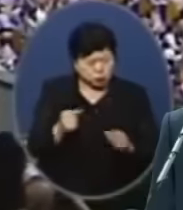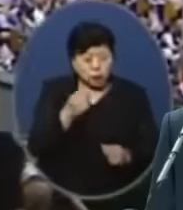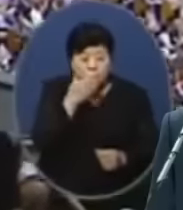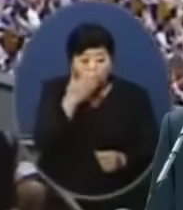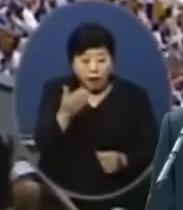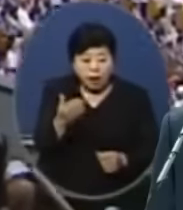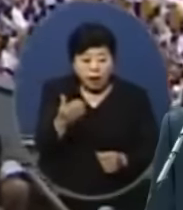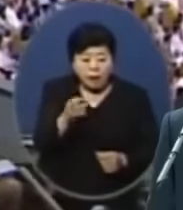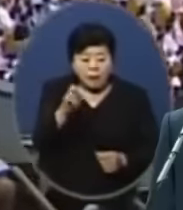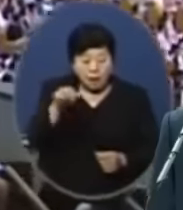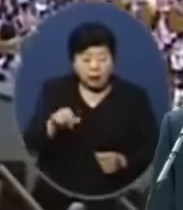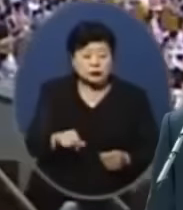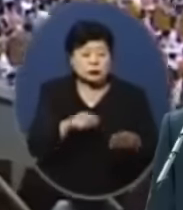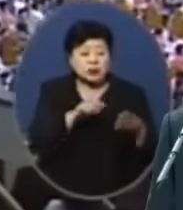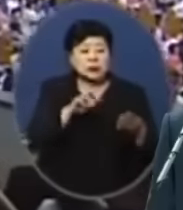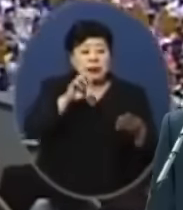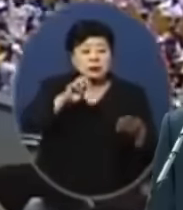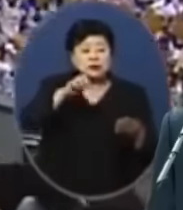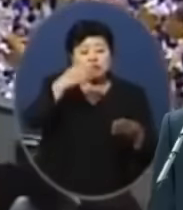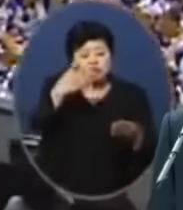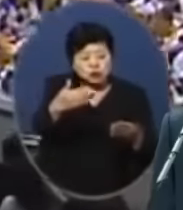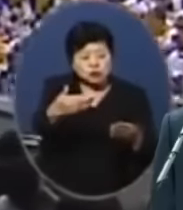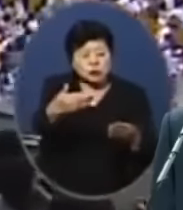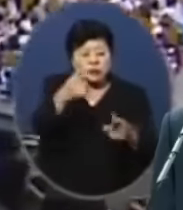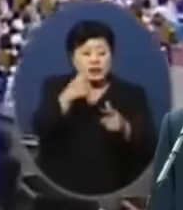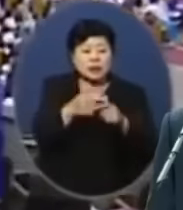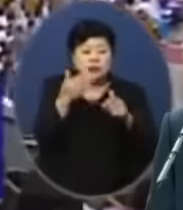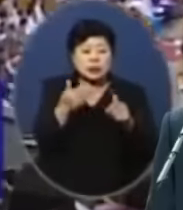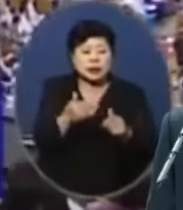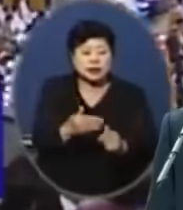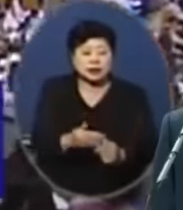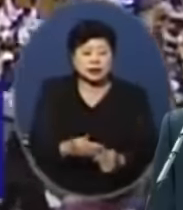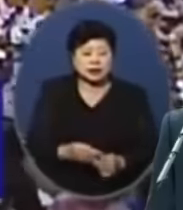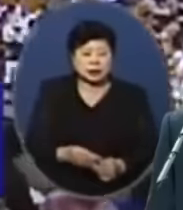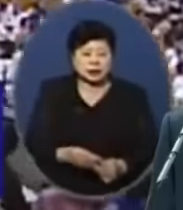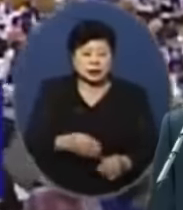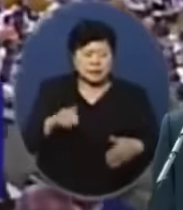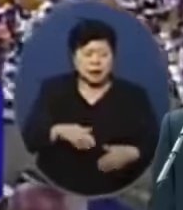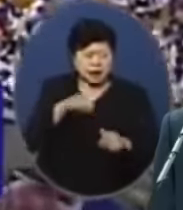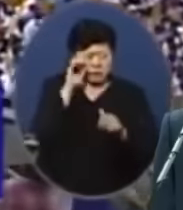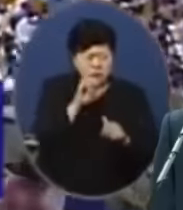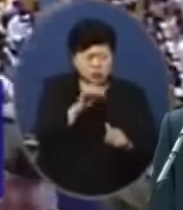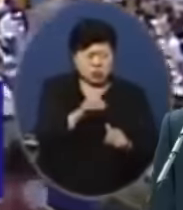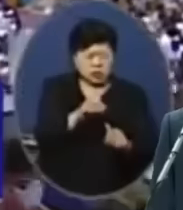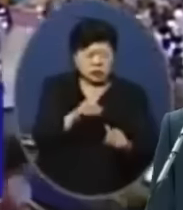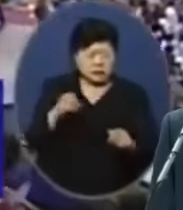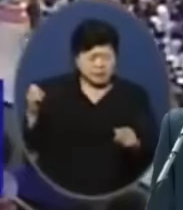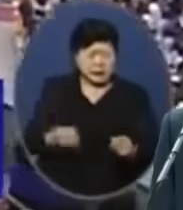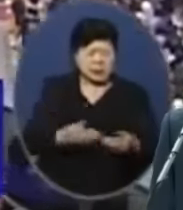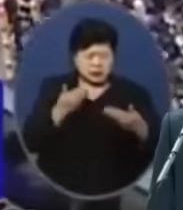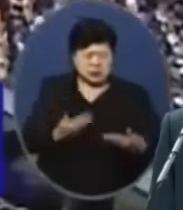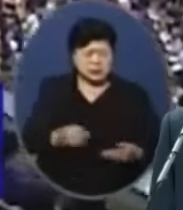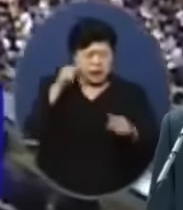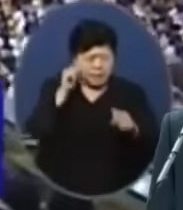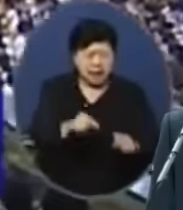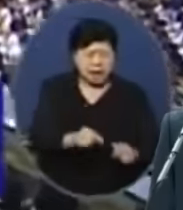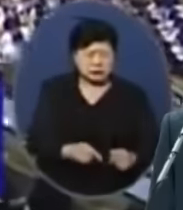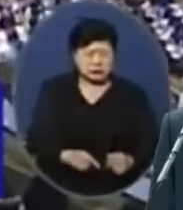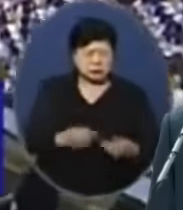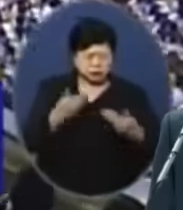것입니다. 마가복음 4장 39절로 41절에 보면 예수께서 깨어 바람을 꾸짖으시며 받아들여 이르시되 잠잠하라